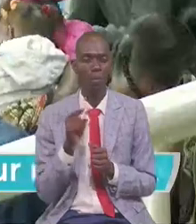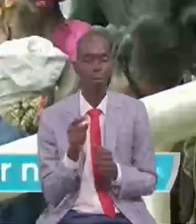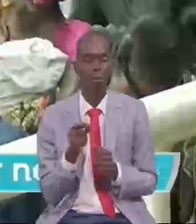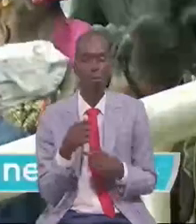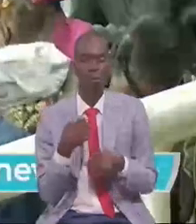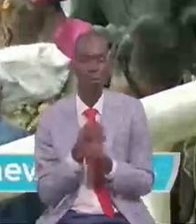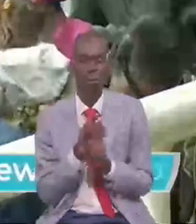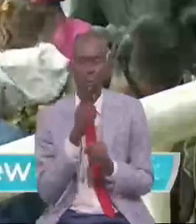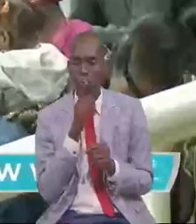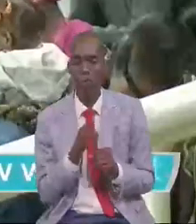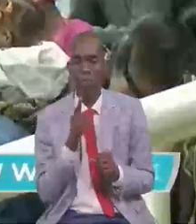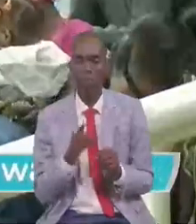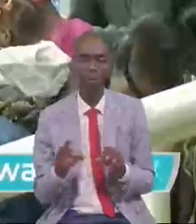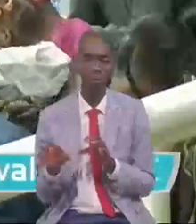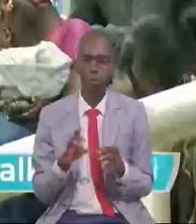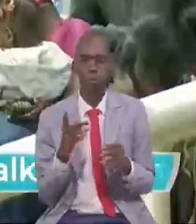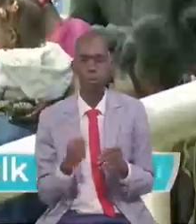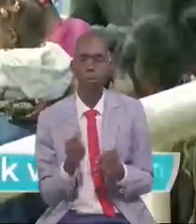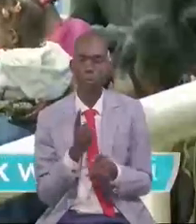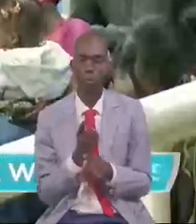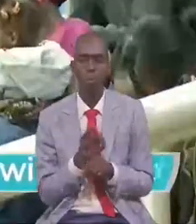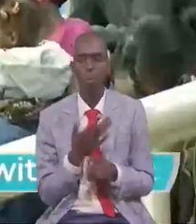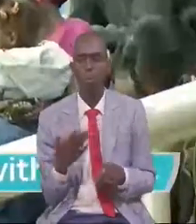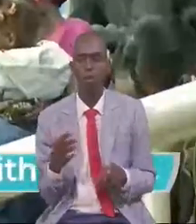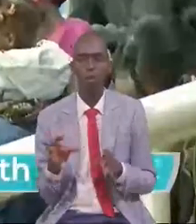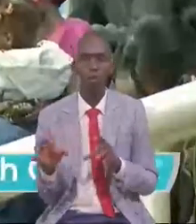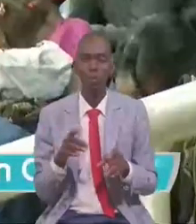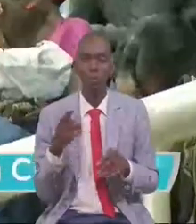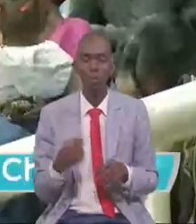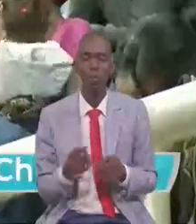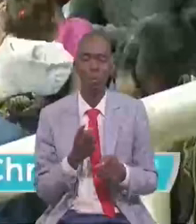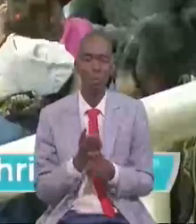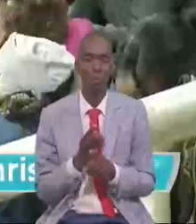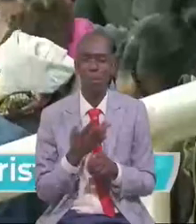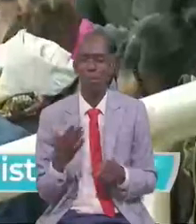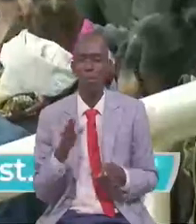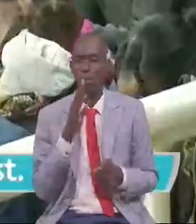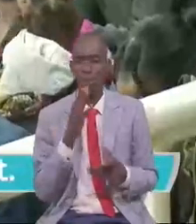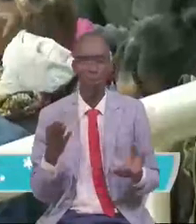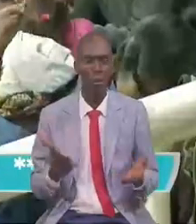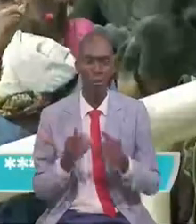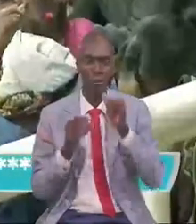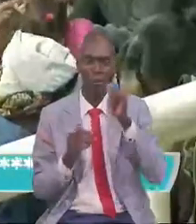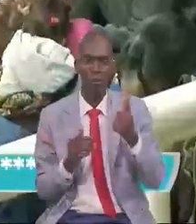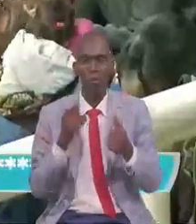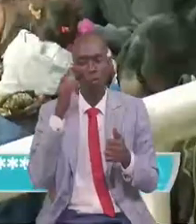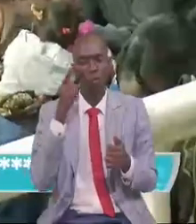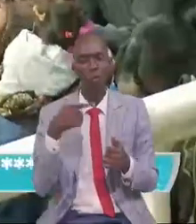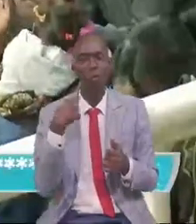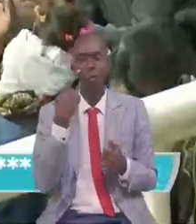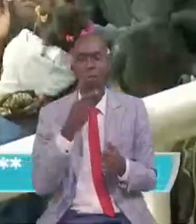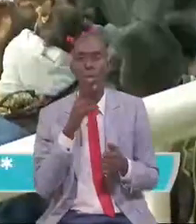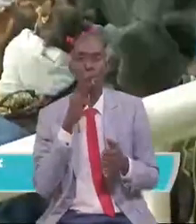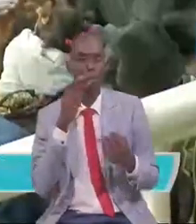Donc, rassurez-vous que vous faites le nécessaire et soyez là demain. Vous qui êtes en ligne, n'oubliez pas,